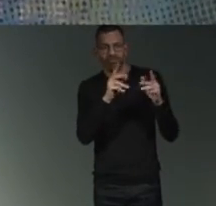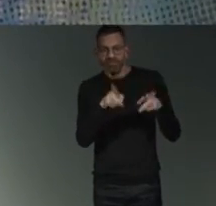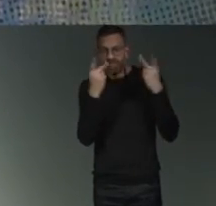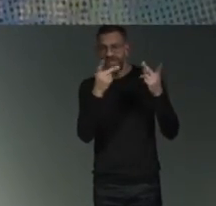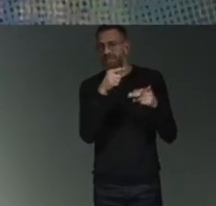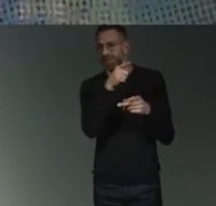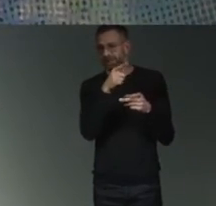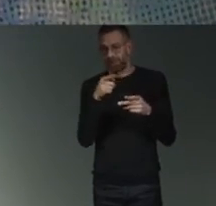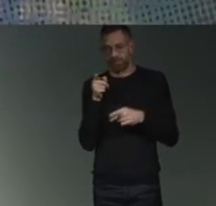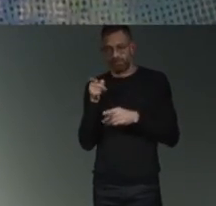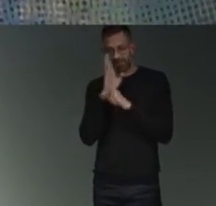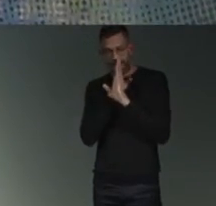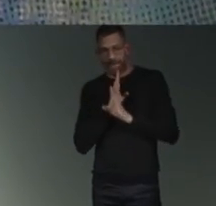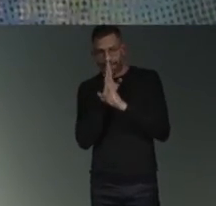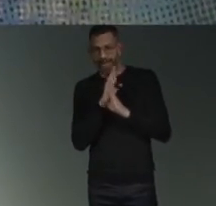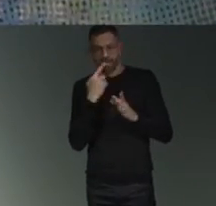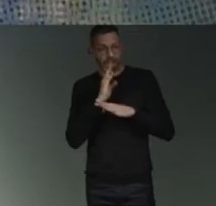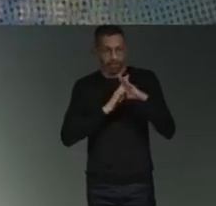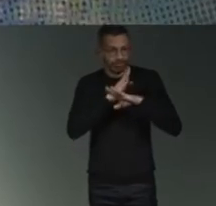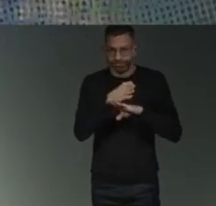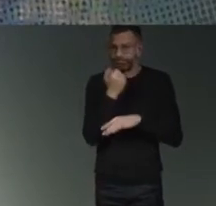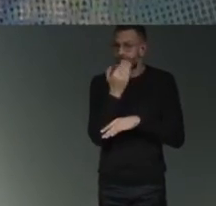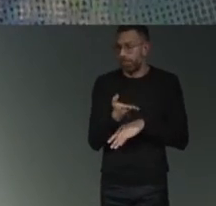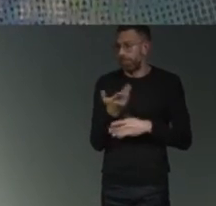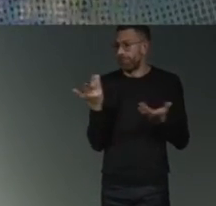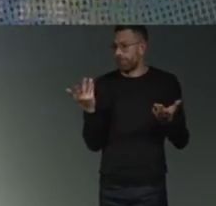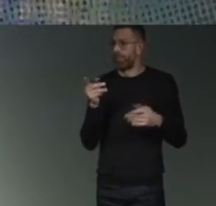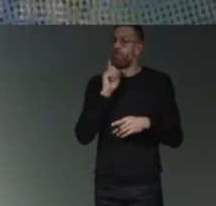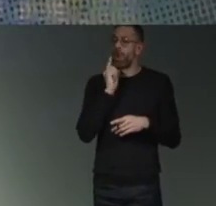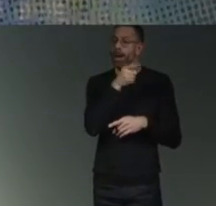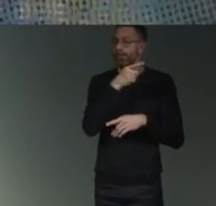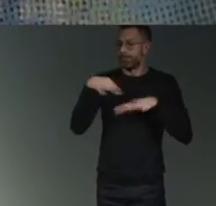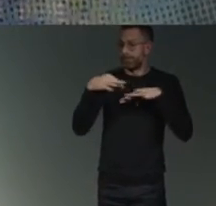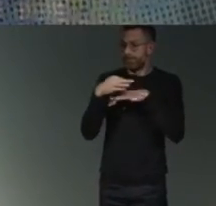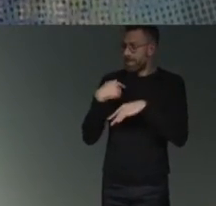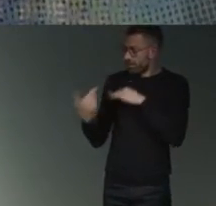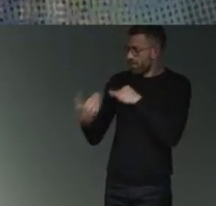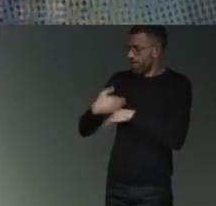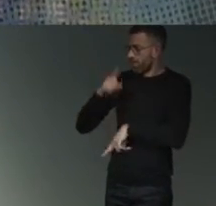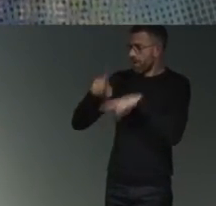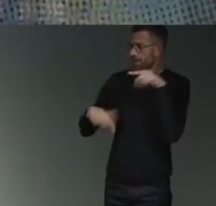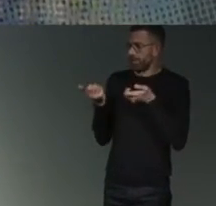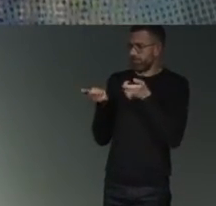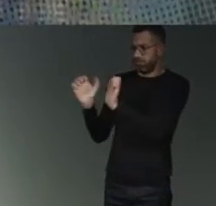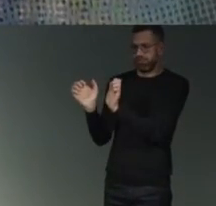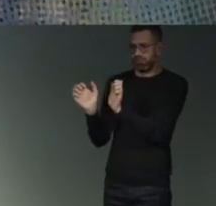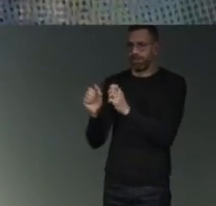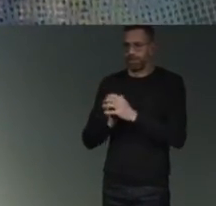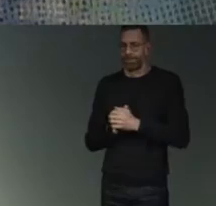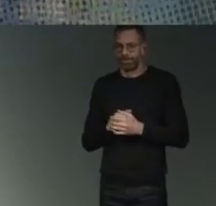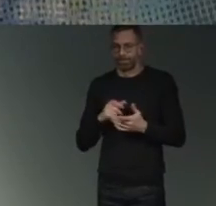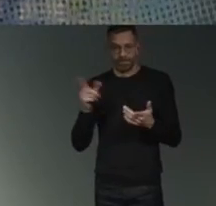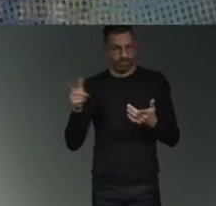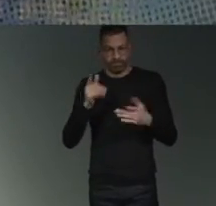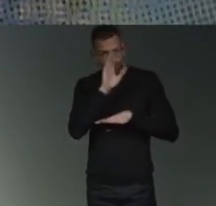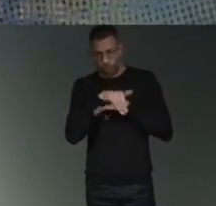nuit parce qu'elle ne pouvait plus rentrer chez elle. Son mari lui interdisait l'accès à sa maison. Et